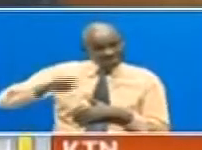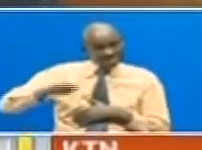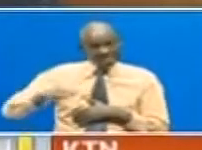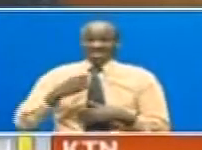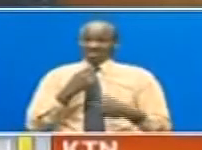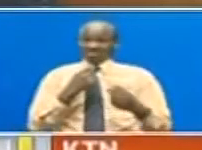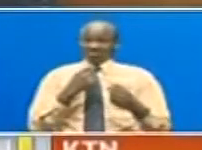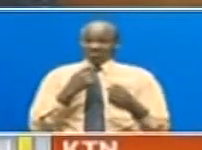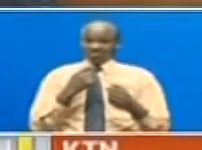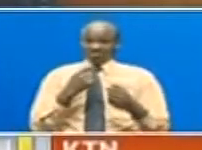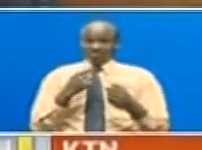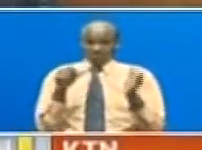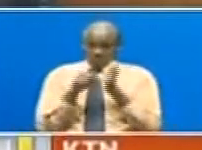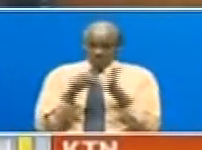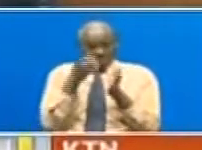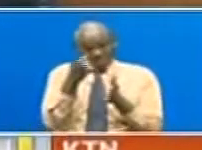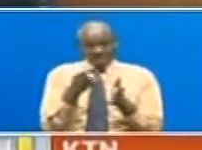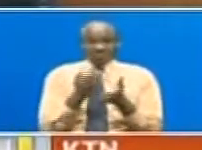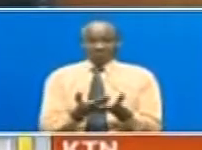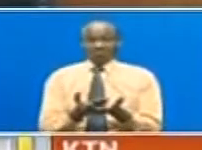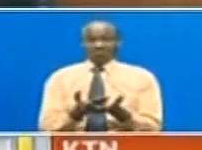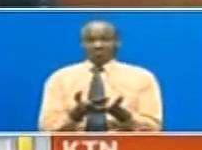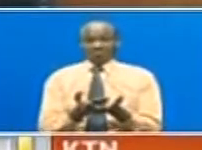grievances which is beyond